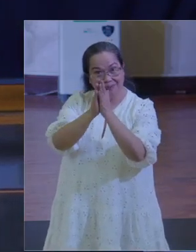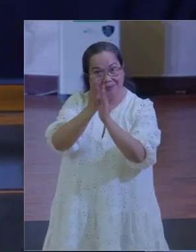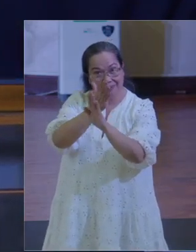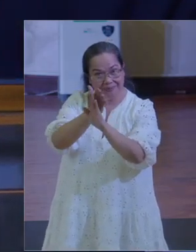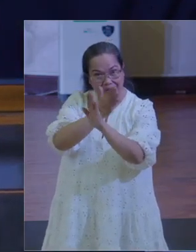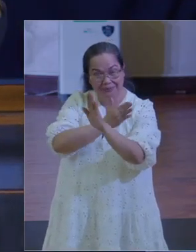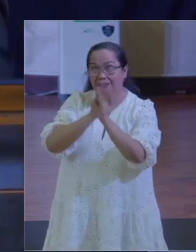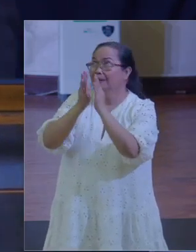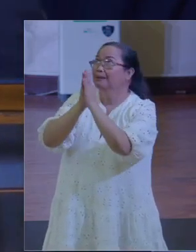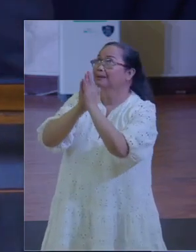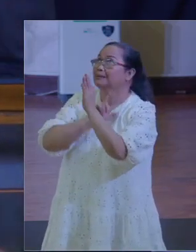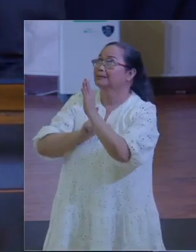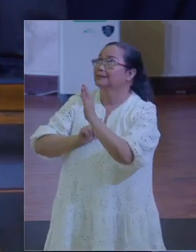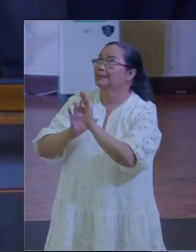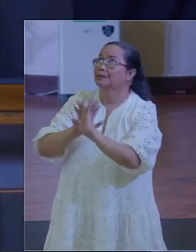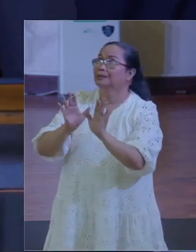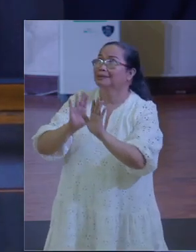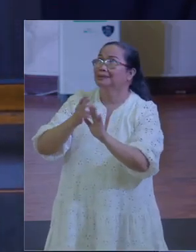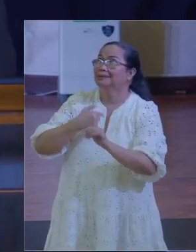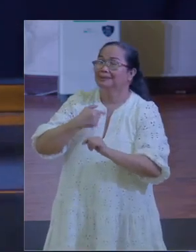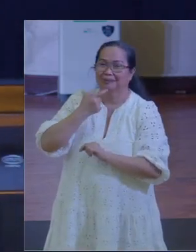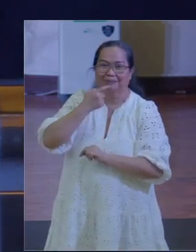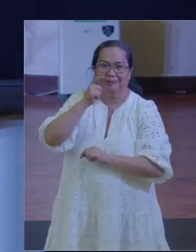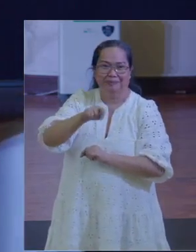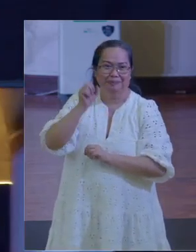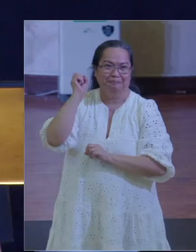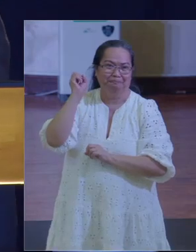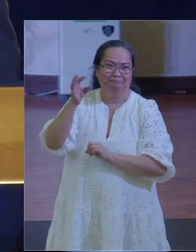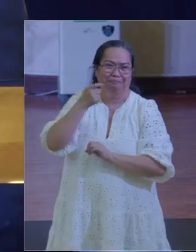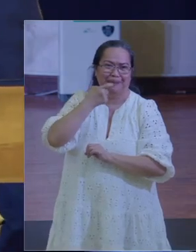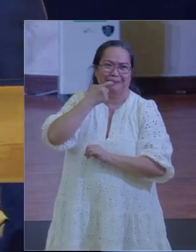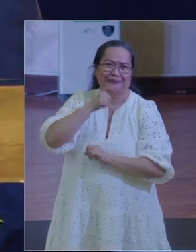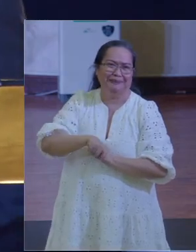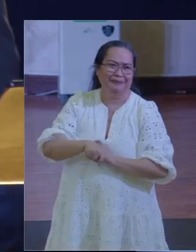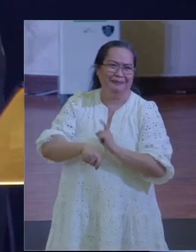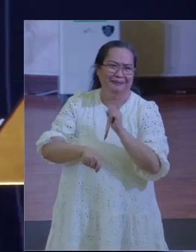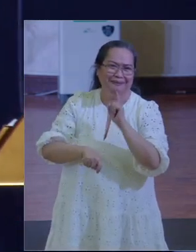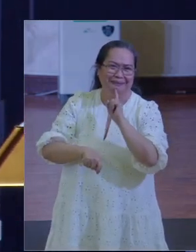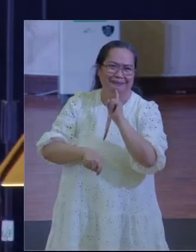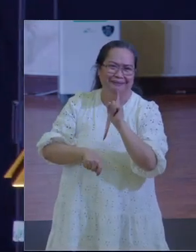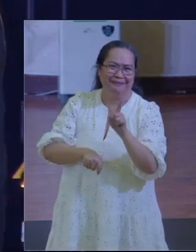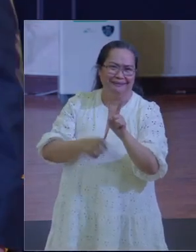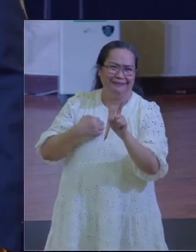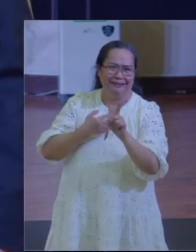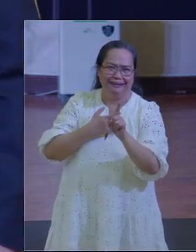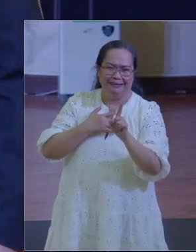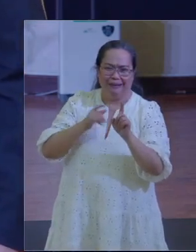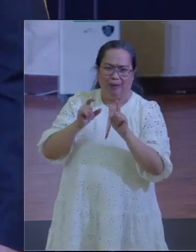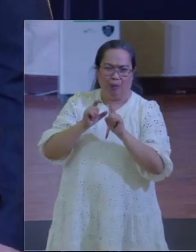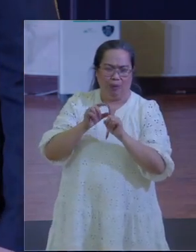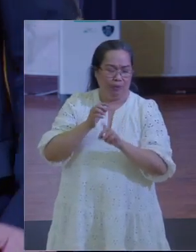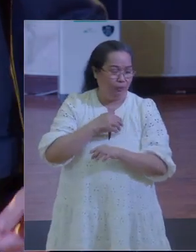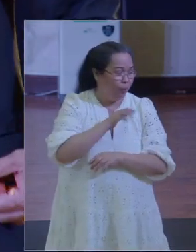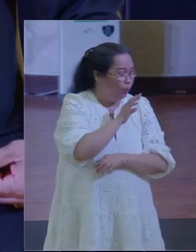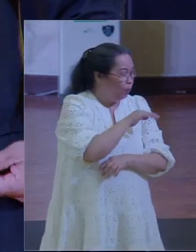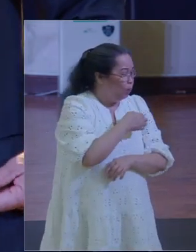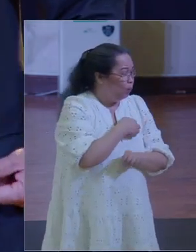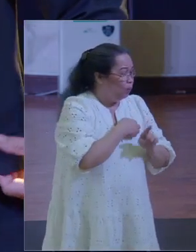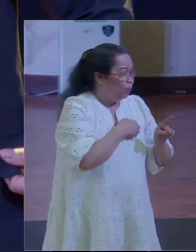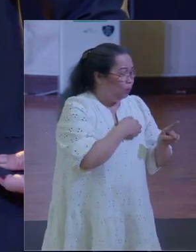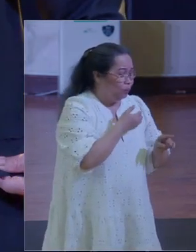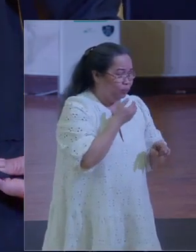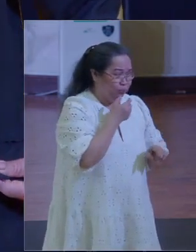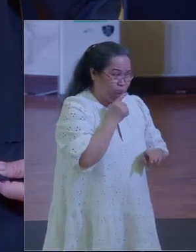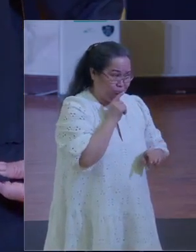tawad sa Panginoon. Tapos pag yung kaibigan mo, Brad, pansin ko kanina, ang lulutong ng mura mo, naku, hindi